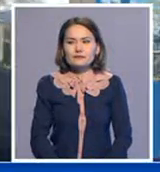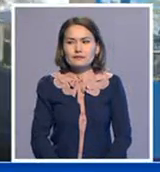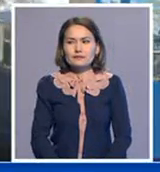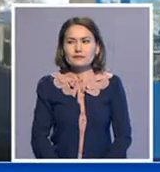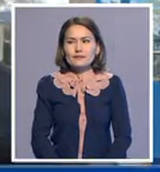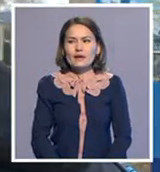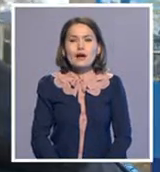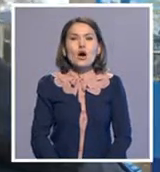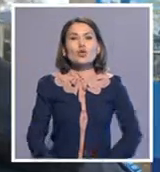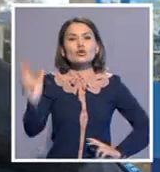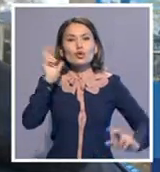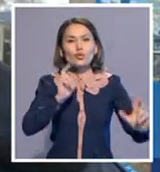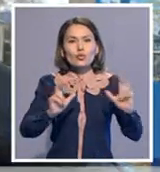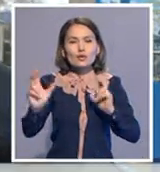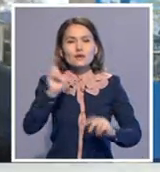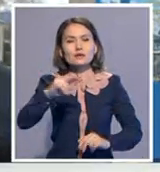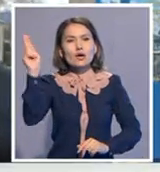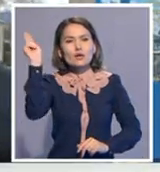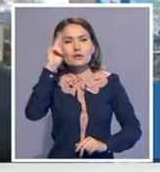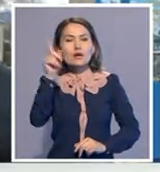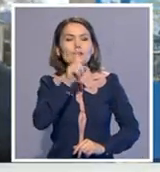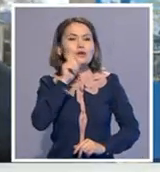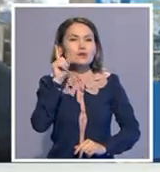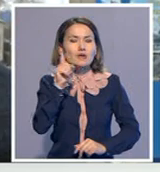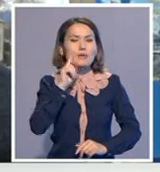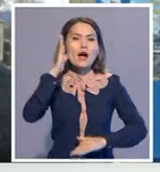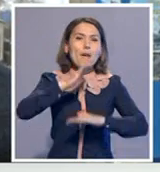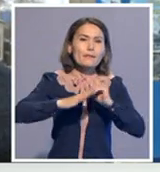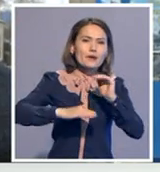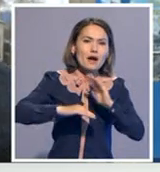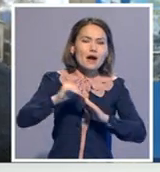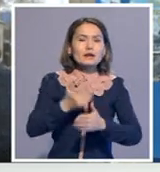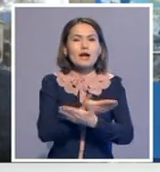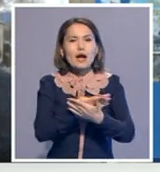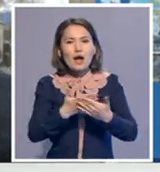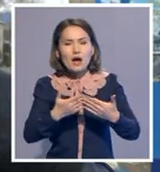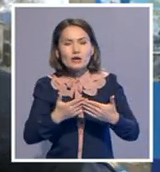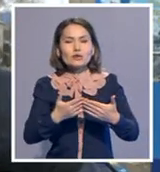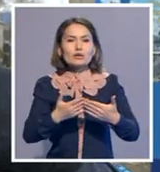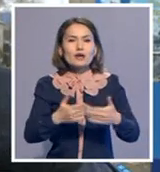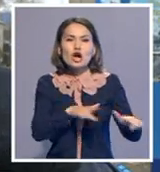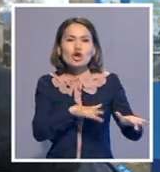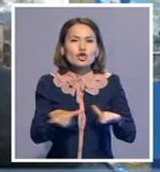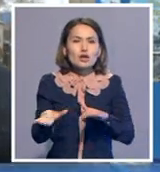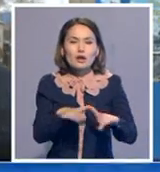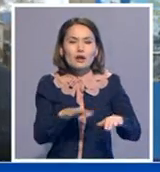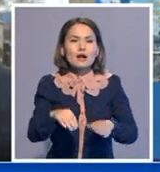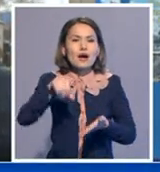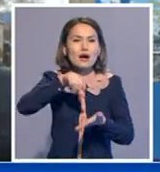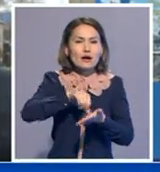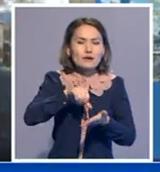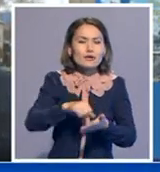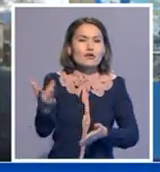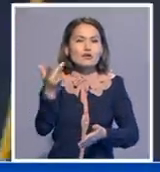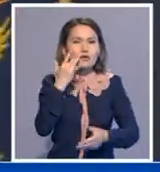Білім алып қона қоймай, теориялық, практикалық, әртүрлі қоғамдық жұмыстарға да патриоттық сезімге арналған